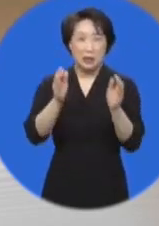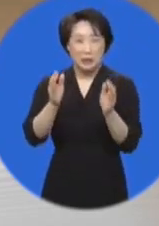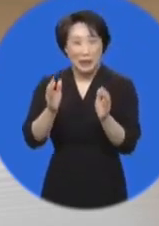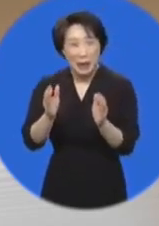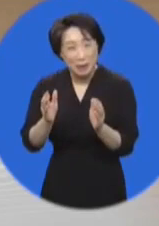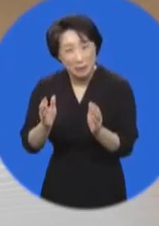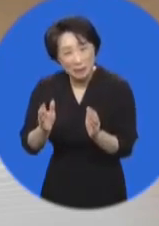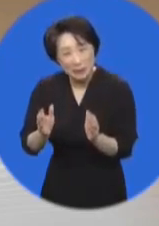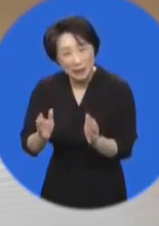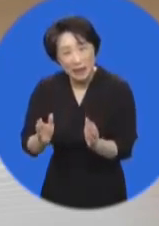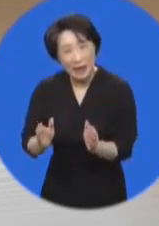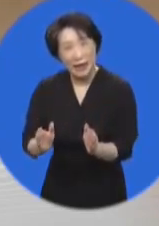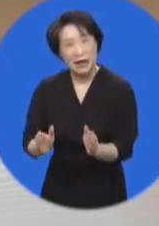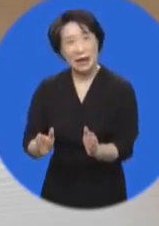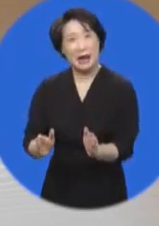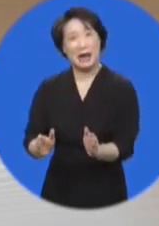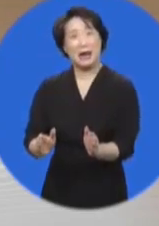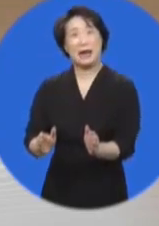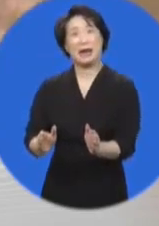술래자여